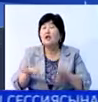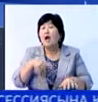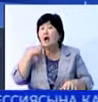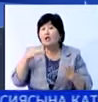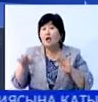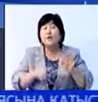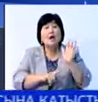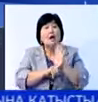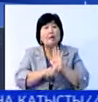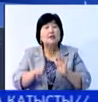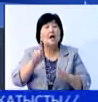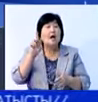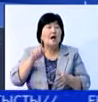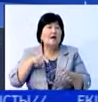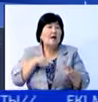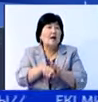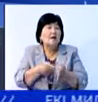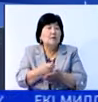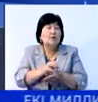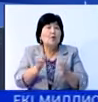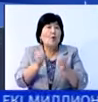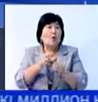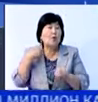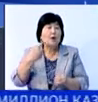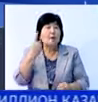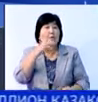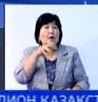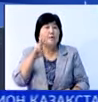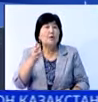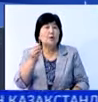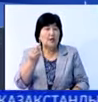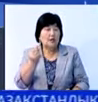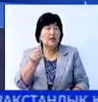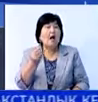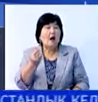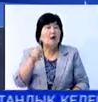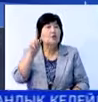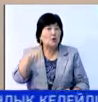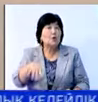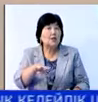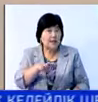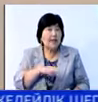шара басталғалы айыппұлдан жалтарып жүрген 10 борышкерден 1 миллион теңге көлемінде қаржы өндірілген.